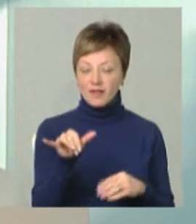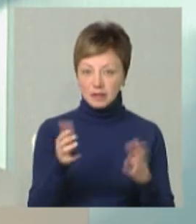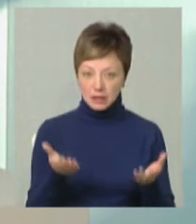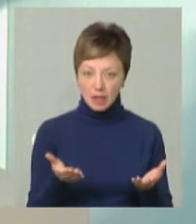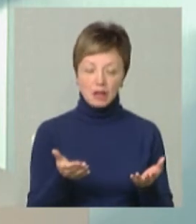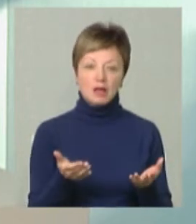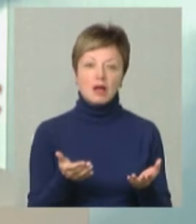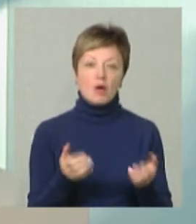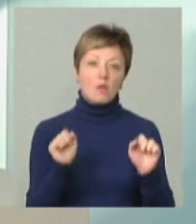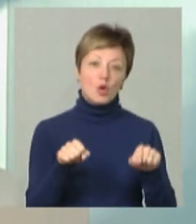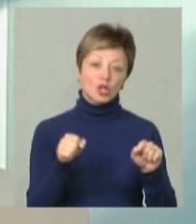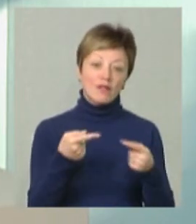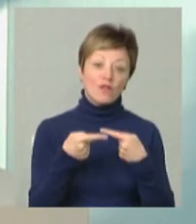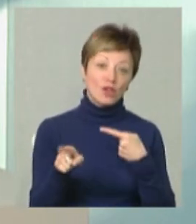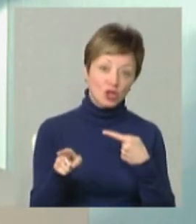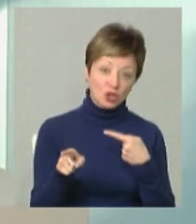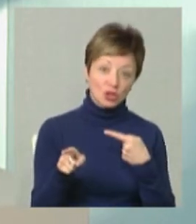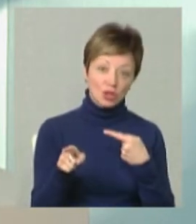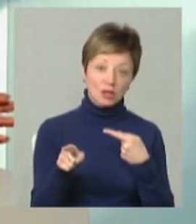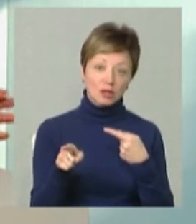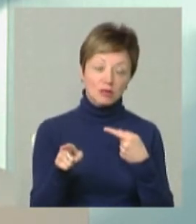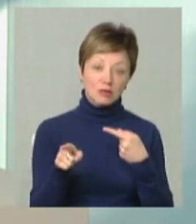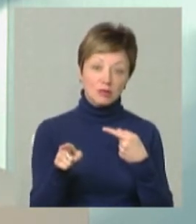університеті, можливо, в інших